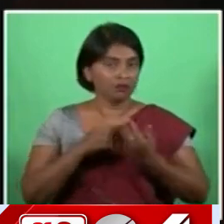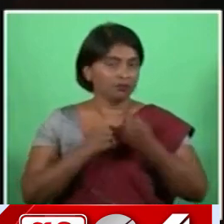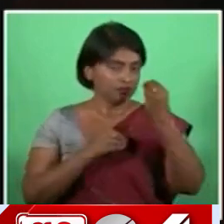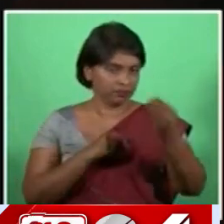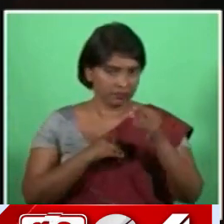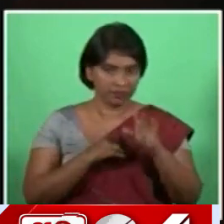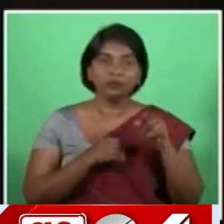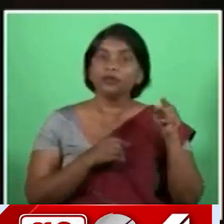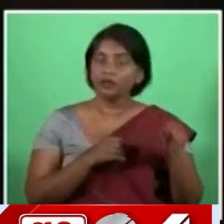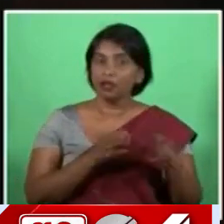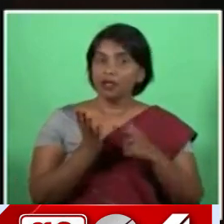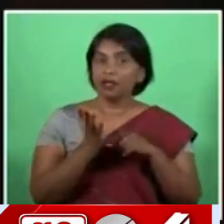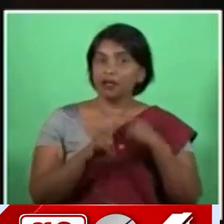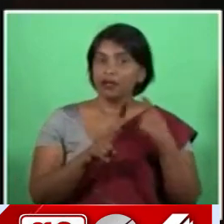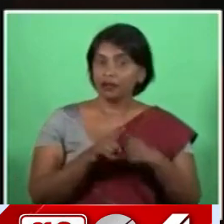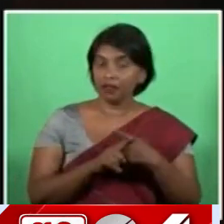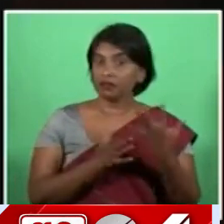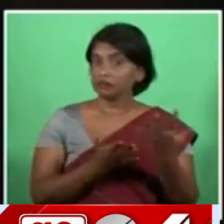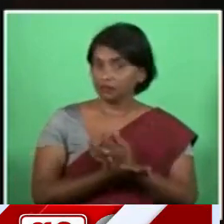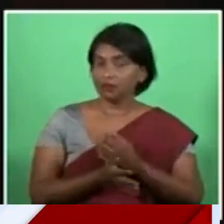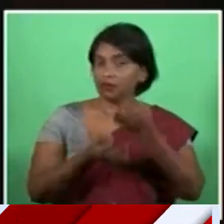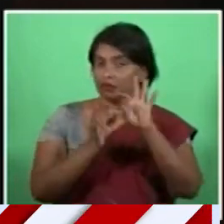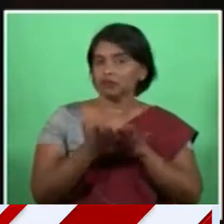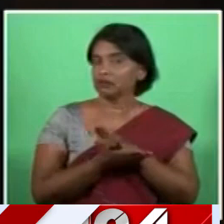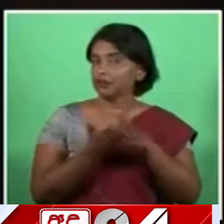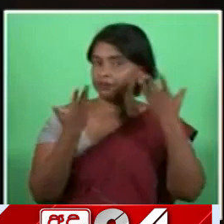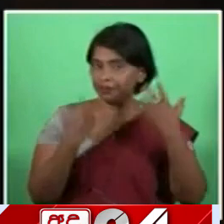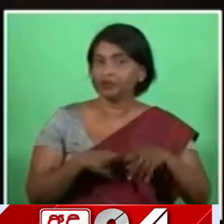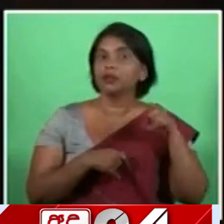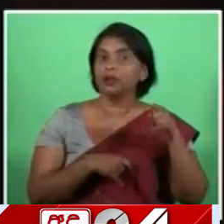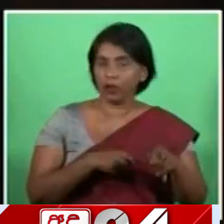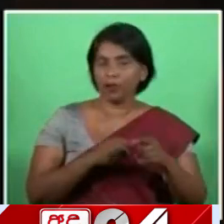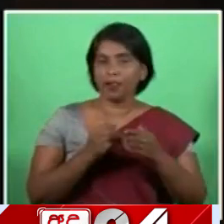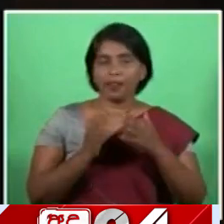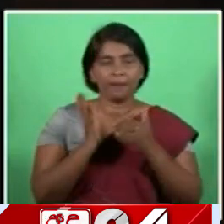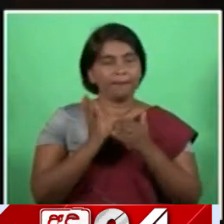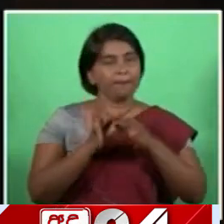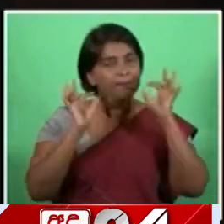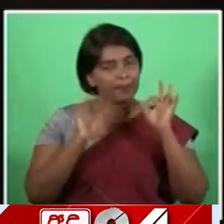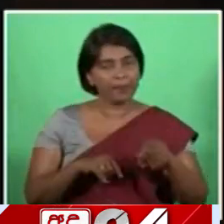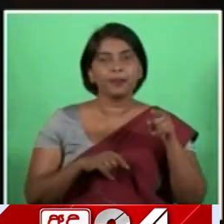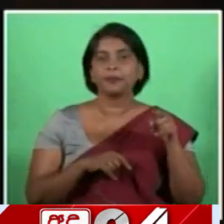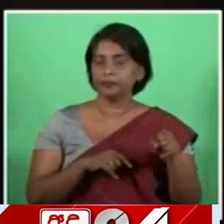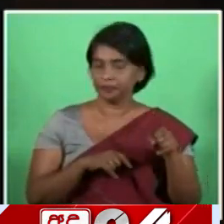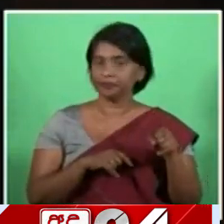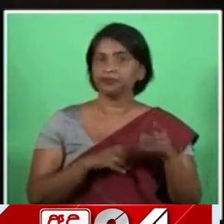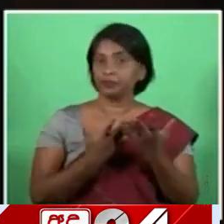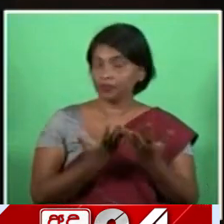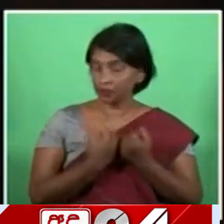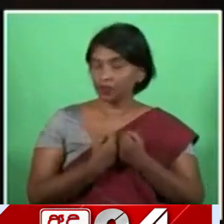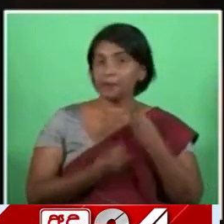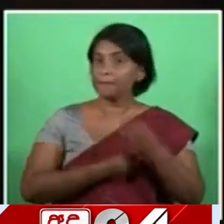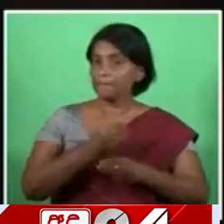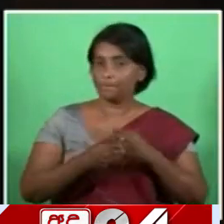ලබා දීලා බදු අය කරගෙන නියමානුකූල කිරීමෙන් පසු ඒ අයට හිරියරයකින් තොරව ඒ අවශ්‍ය